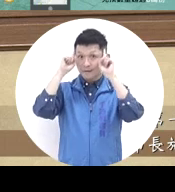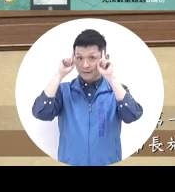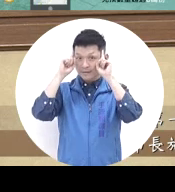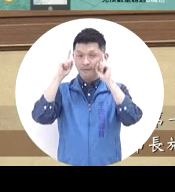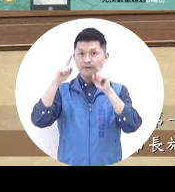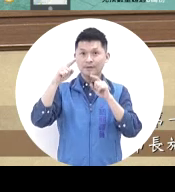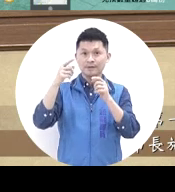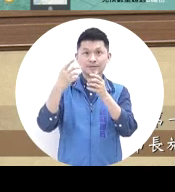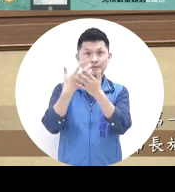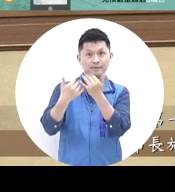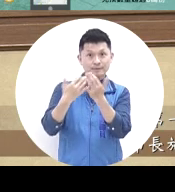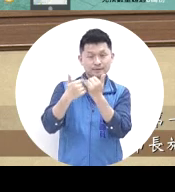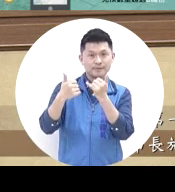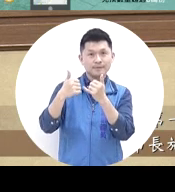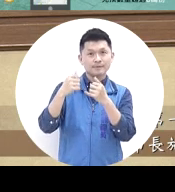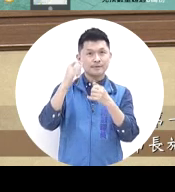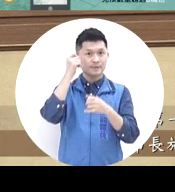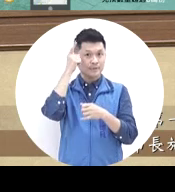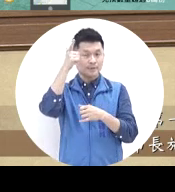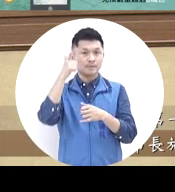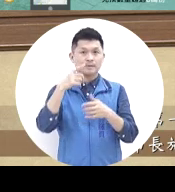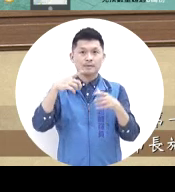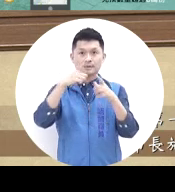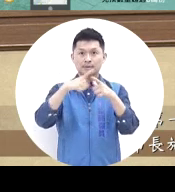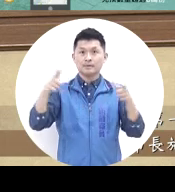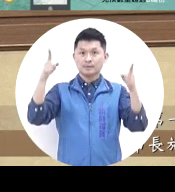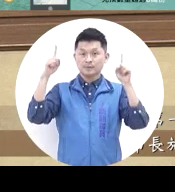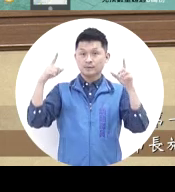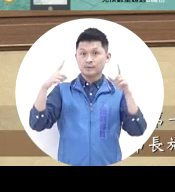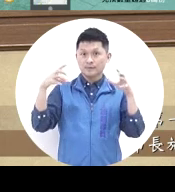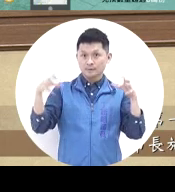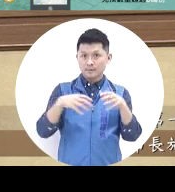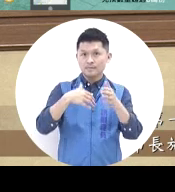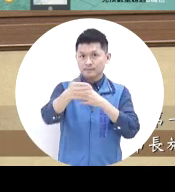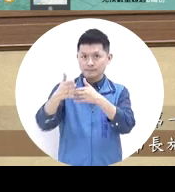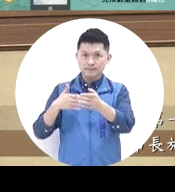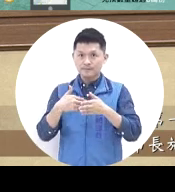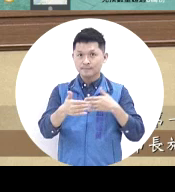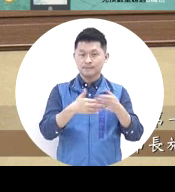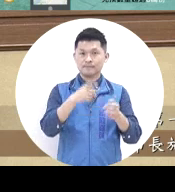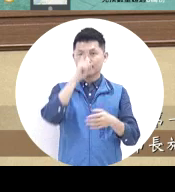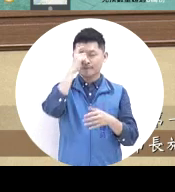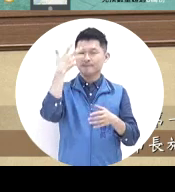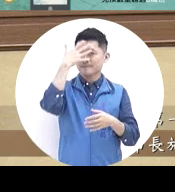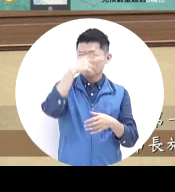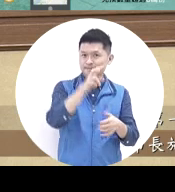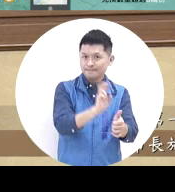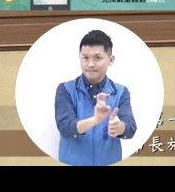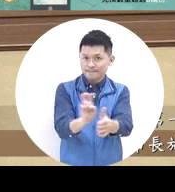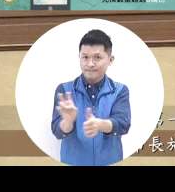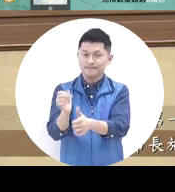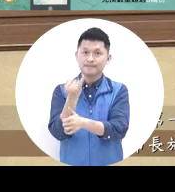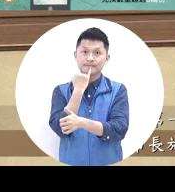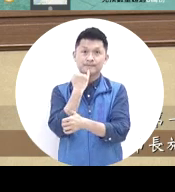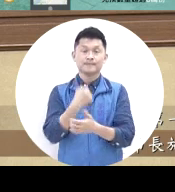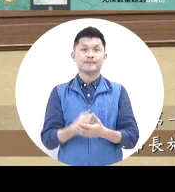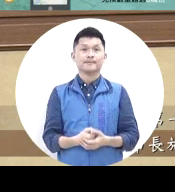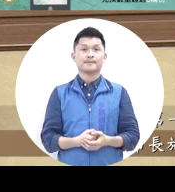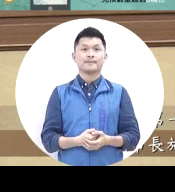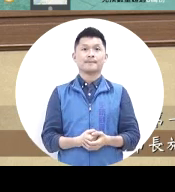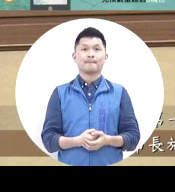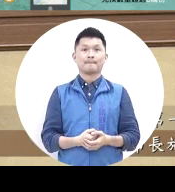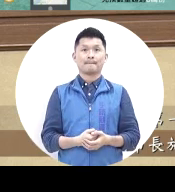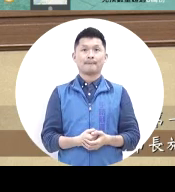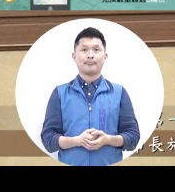运动的大学城的计划并肩来作战，希望能够照顾长者。所以对设置全龄